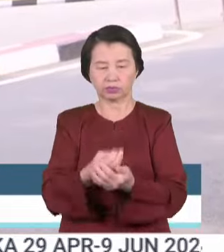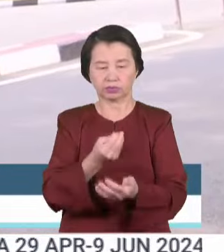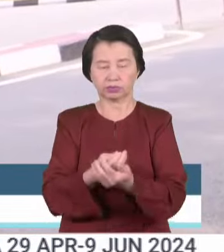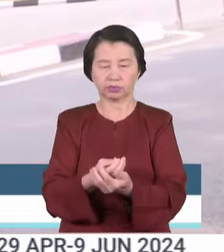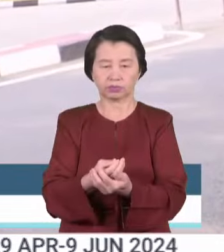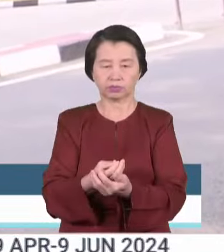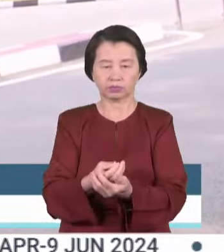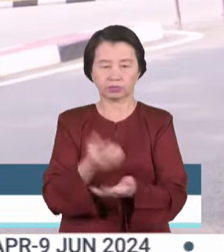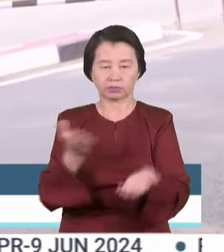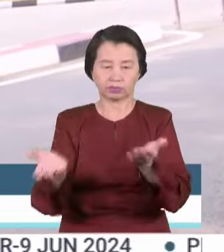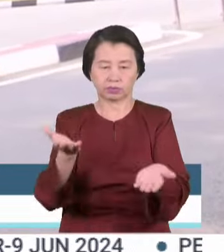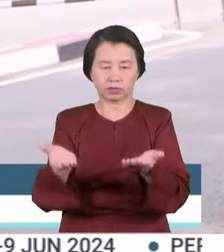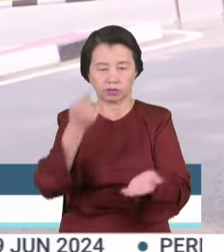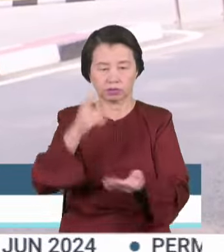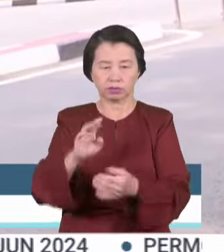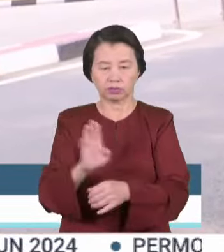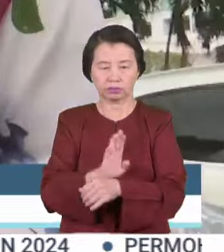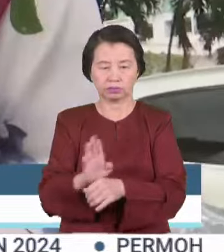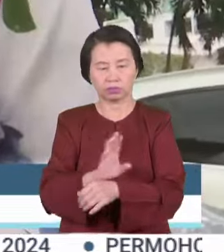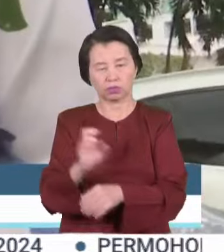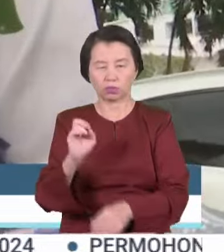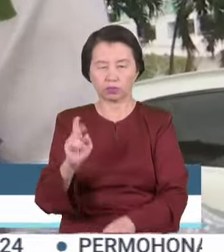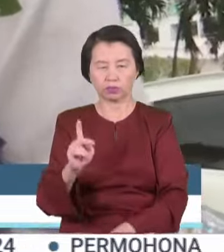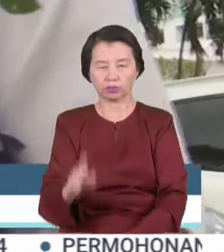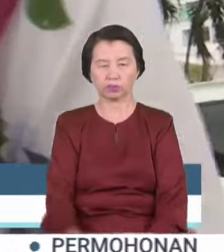Mungkin kalau untuk berniaga boleh lah.